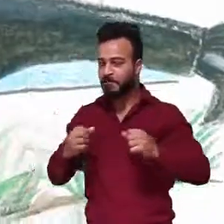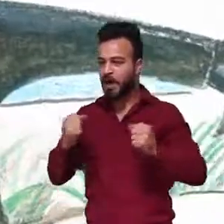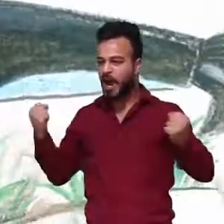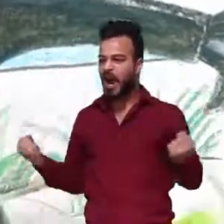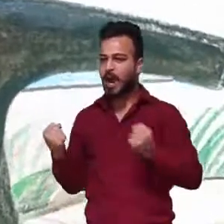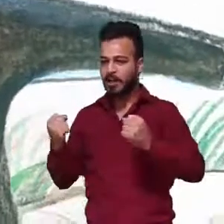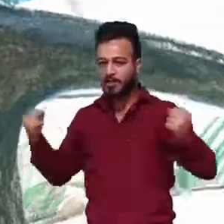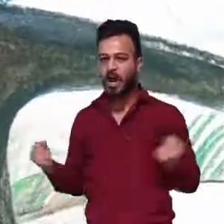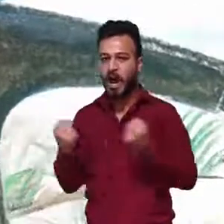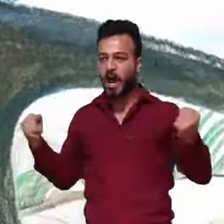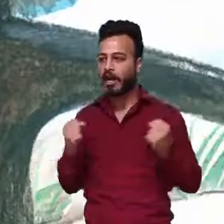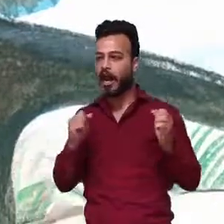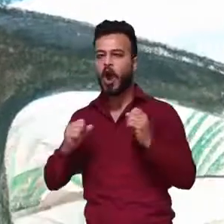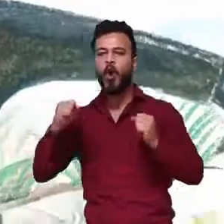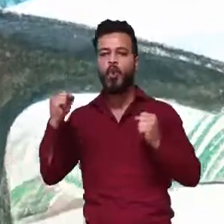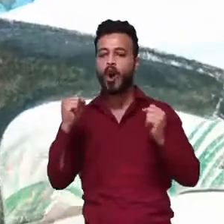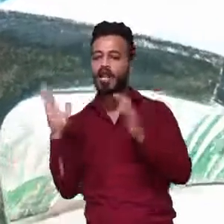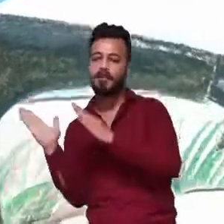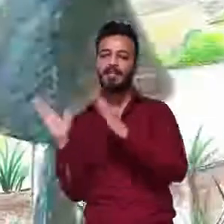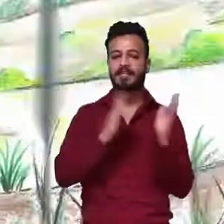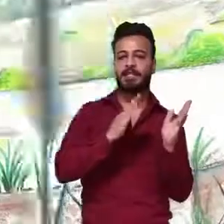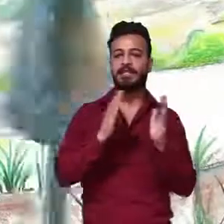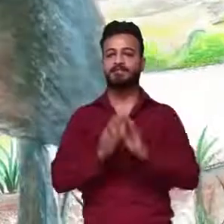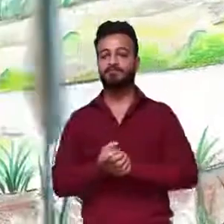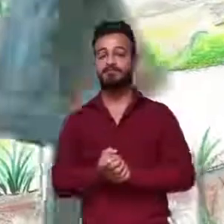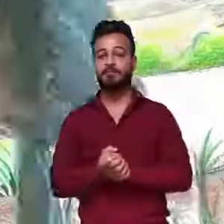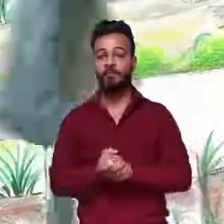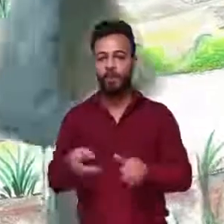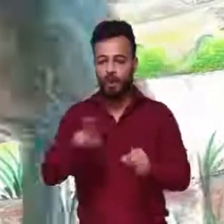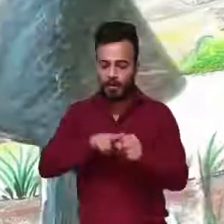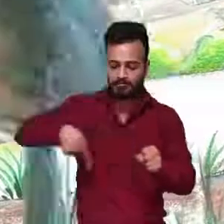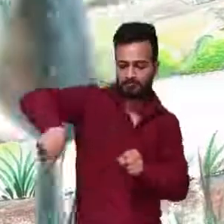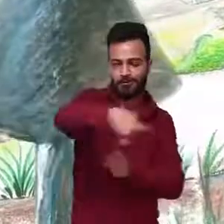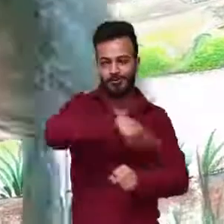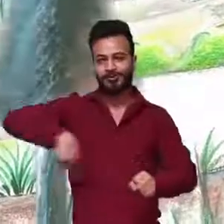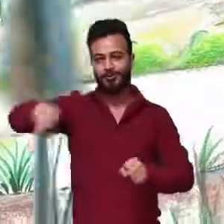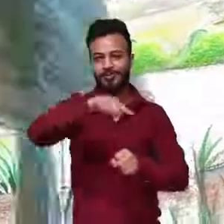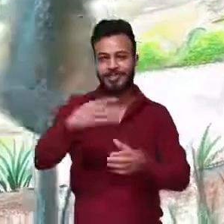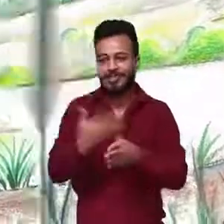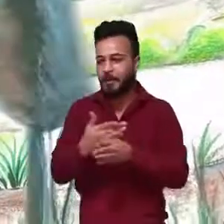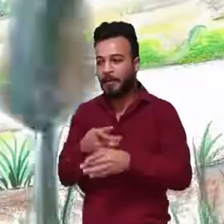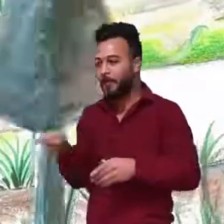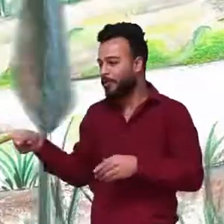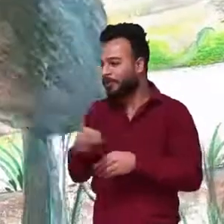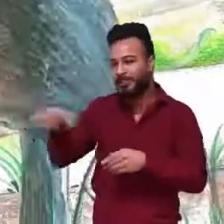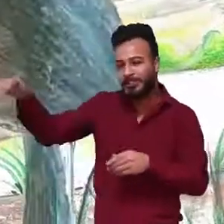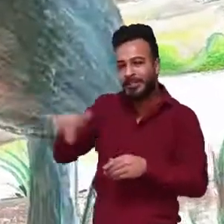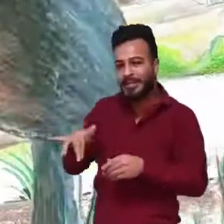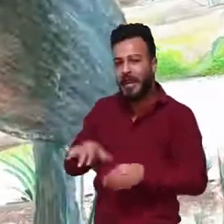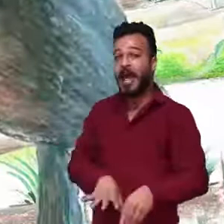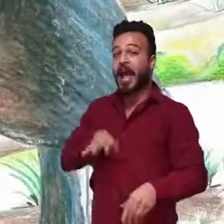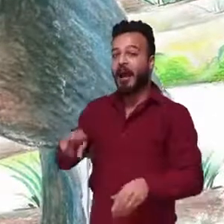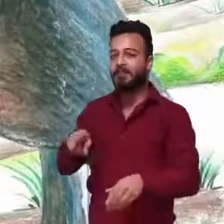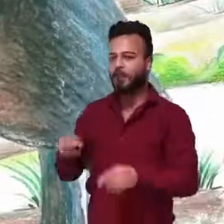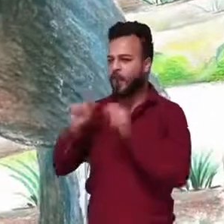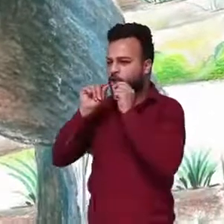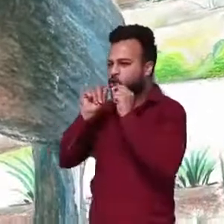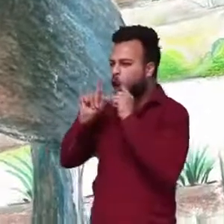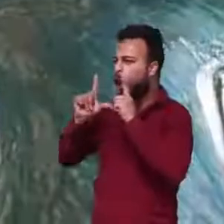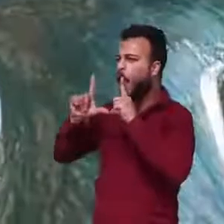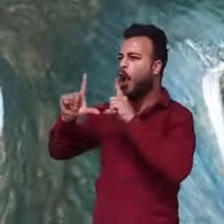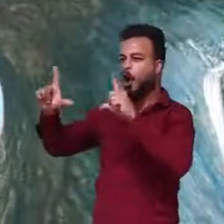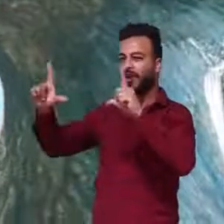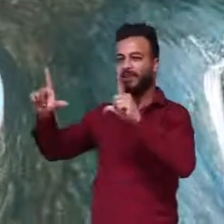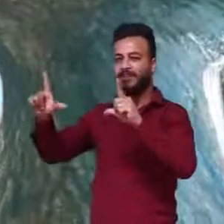ويهتز بقوة يميناً فيسار، ثم يدور بسرعة حول نفسه ويصرخ بصوت عال